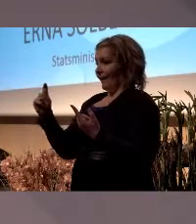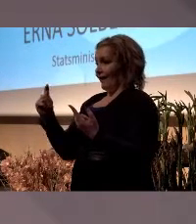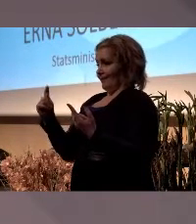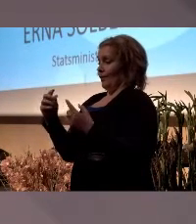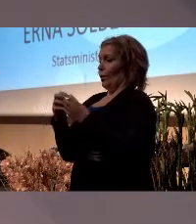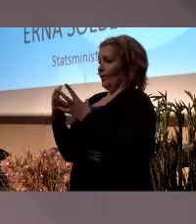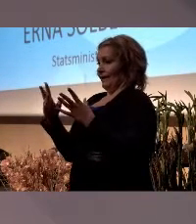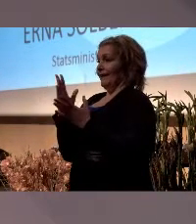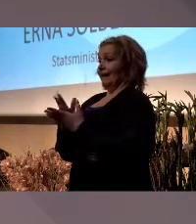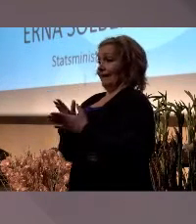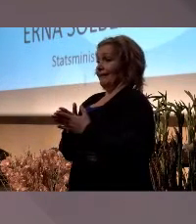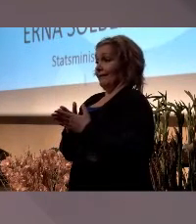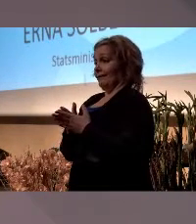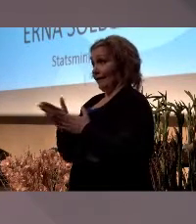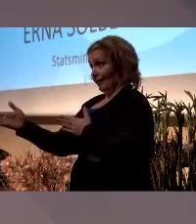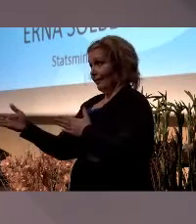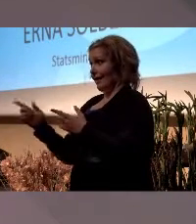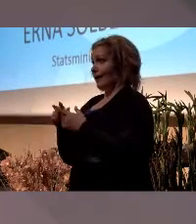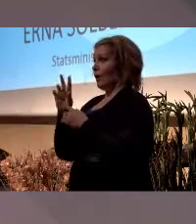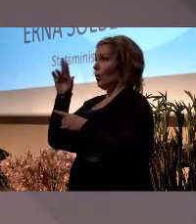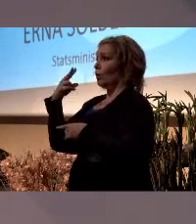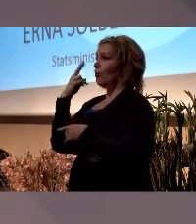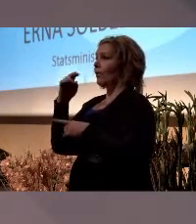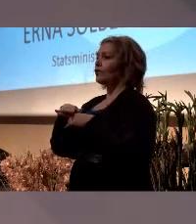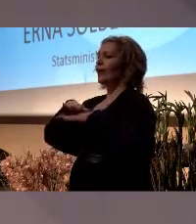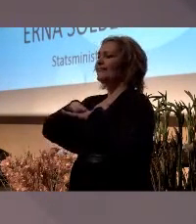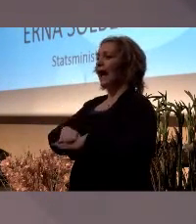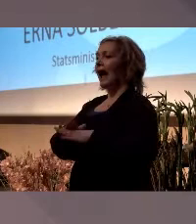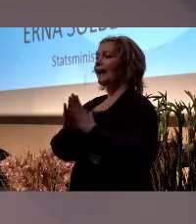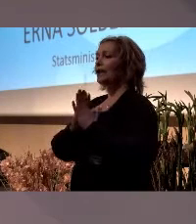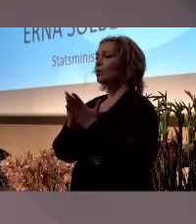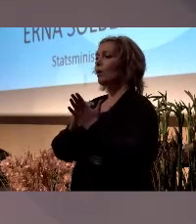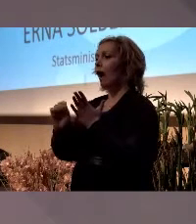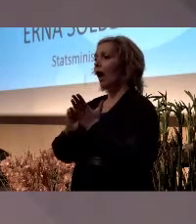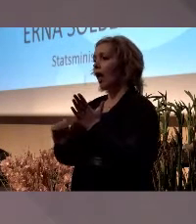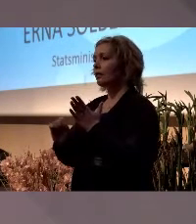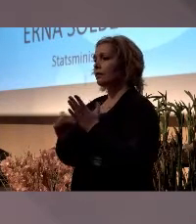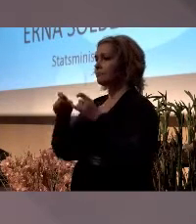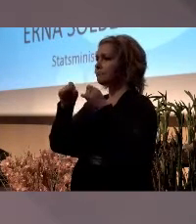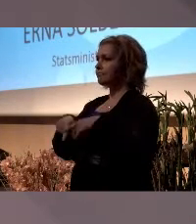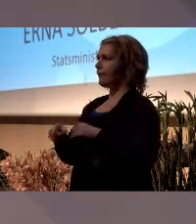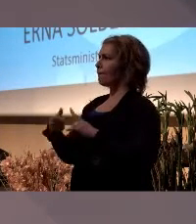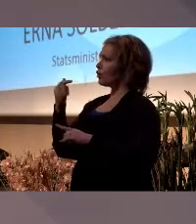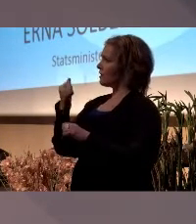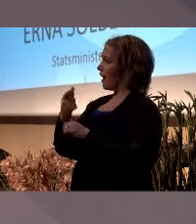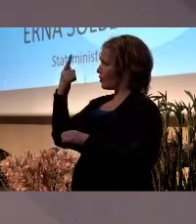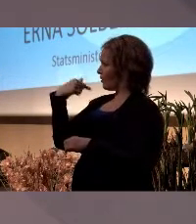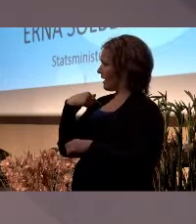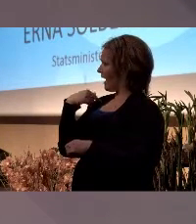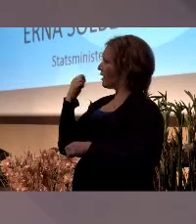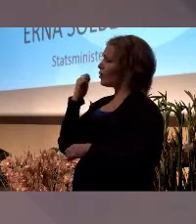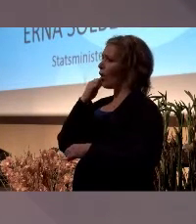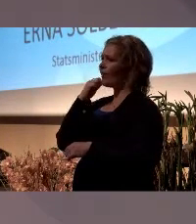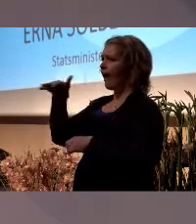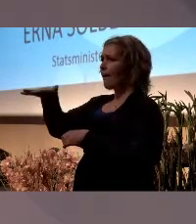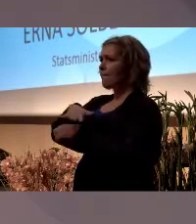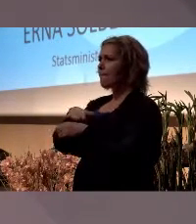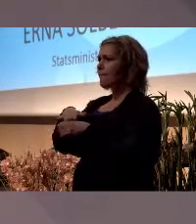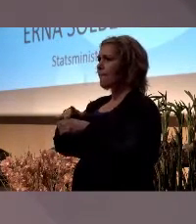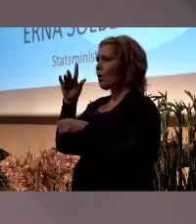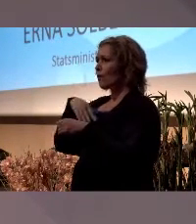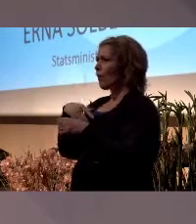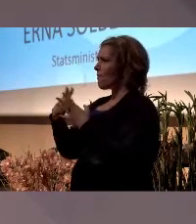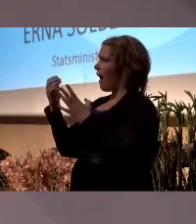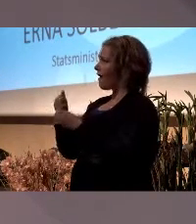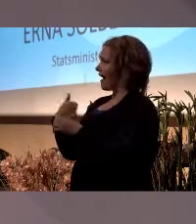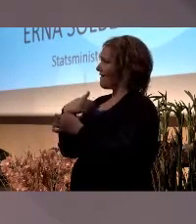også i riktig retning. Utprøving av kjernejournal ble satt i gang for første gang i Trondheim-området. Jeg lurer på hvor